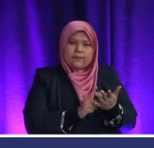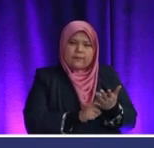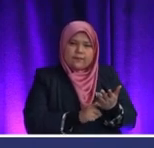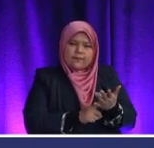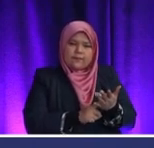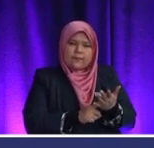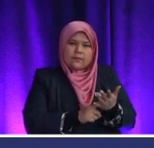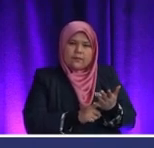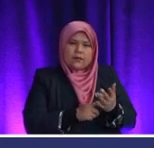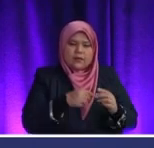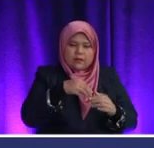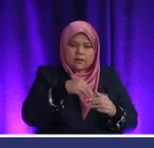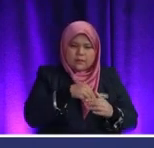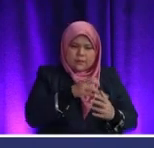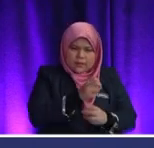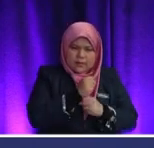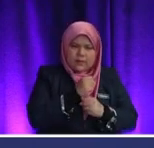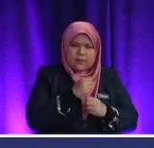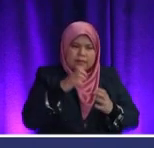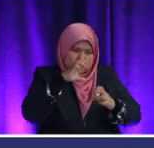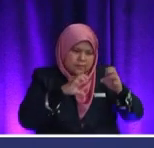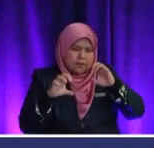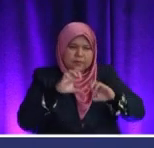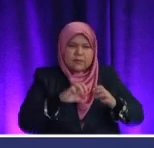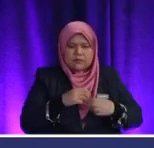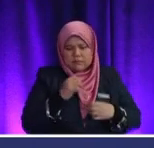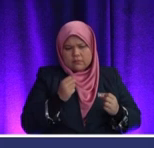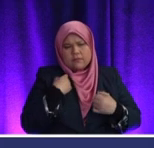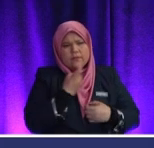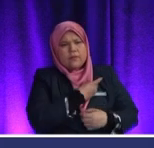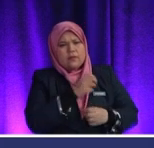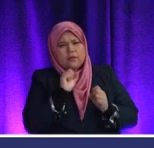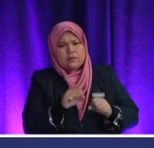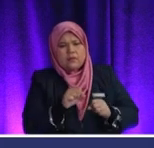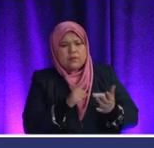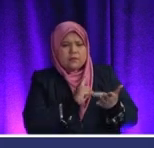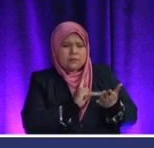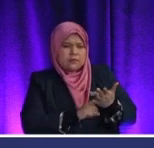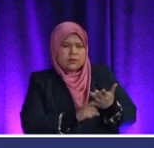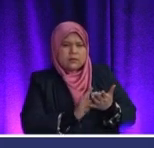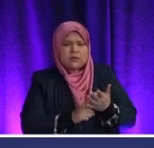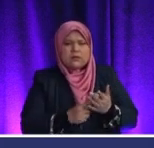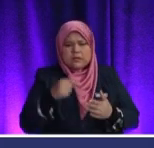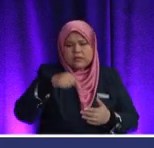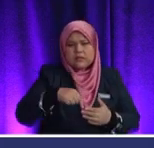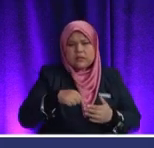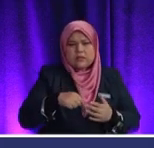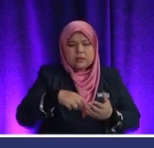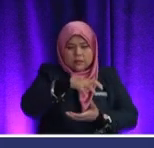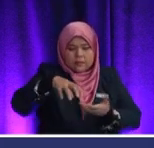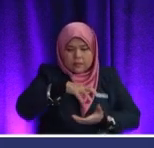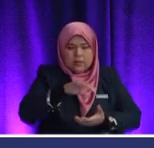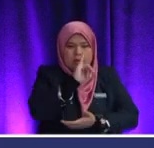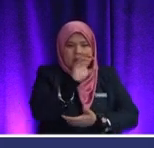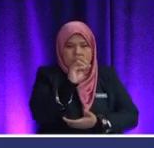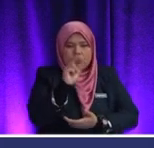kita dapat Tandai pada eksperimen tuh kita boleh bincangkan disini adalah sebatian Ayo dalam